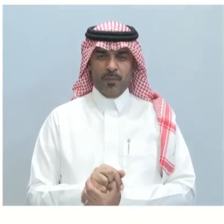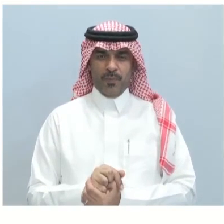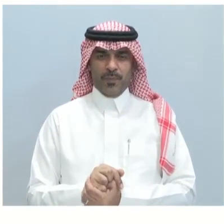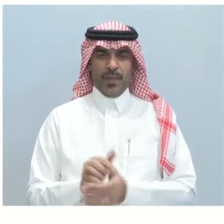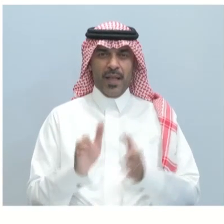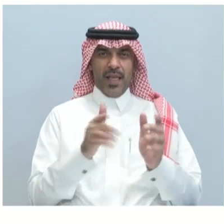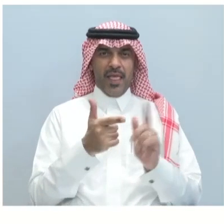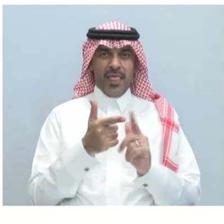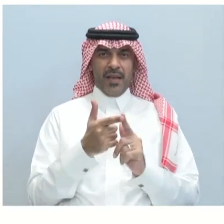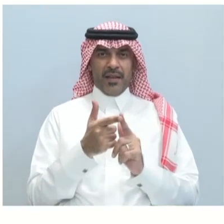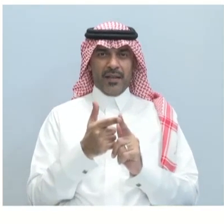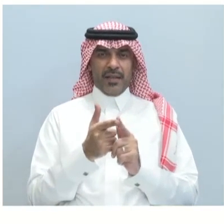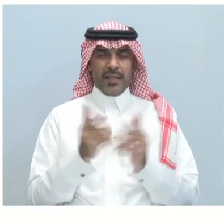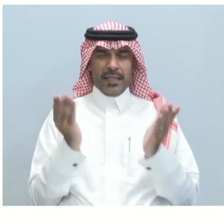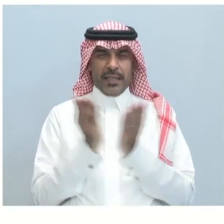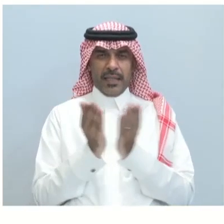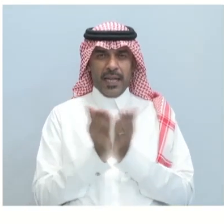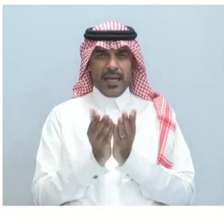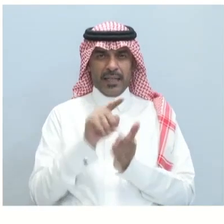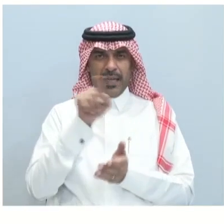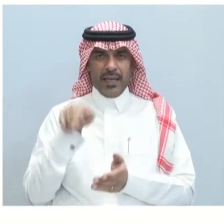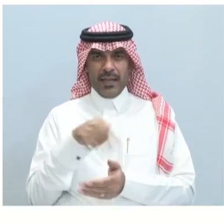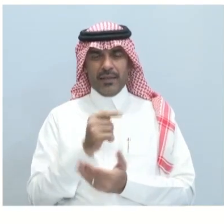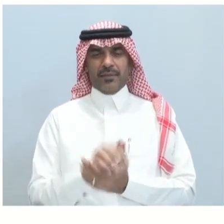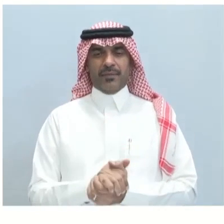القارب الثاني يحمل كلمه درسنا